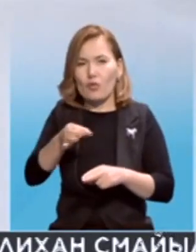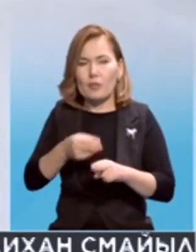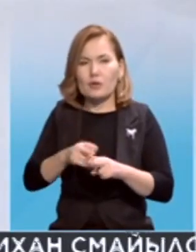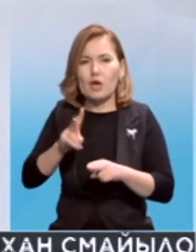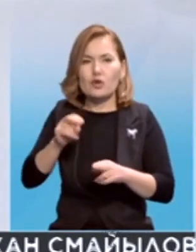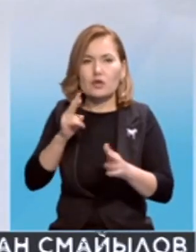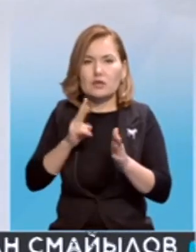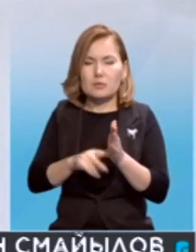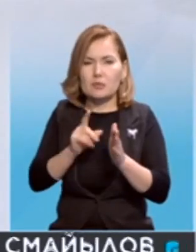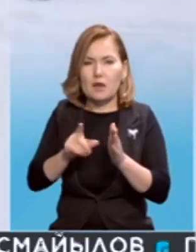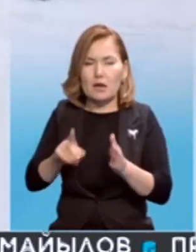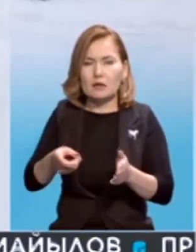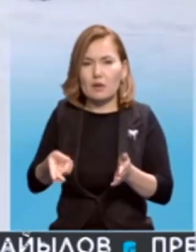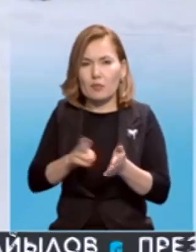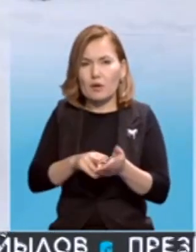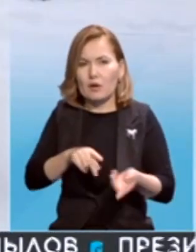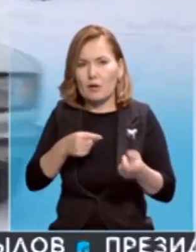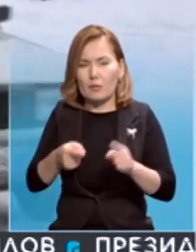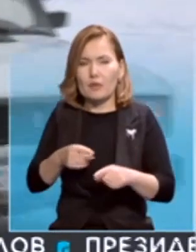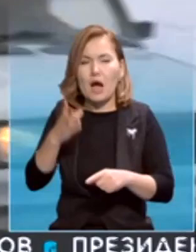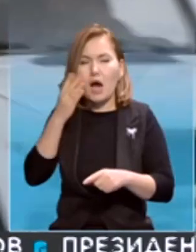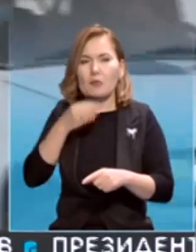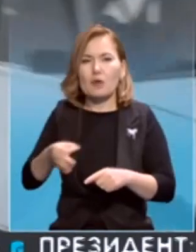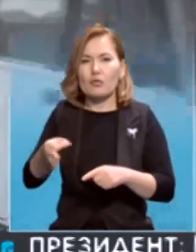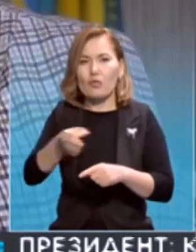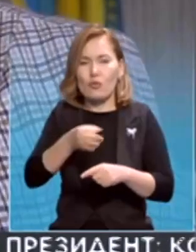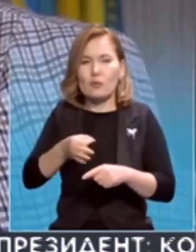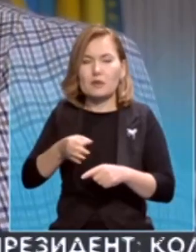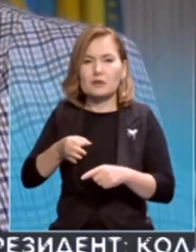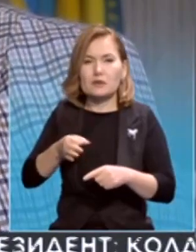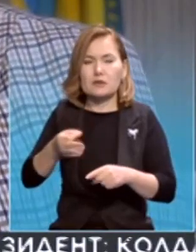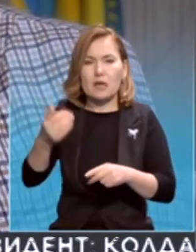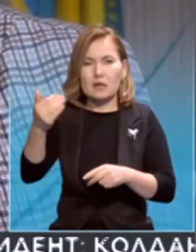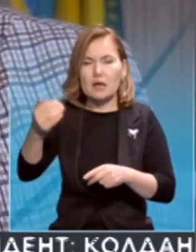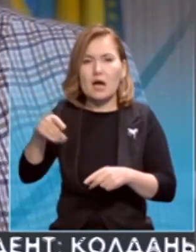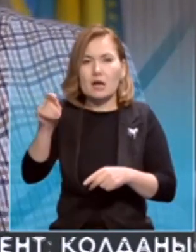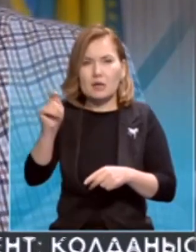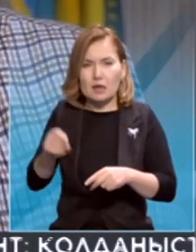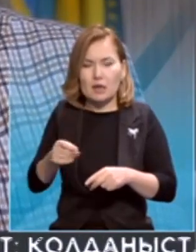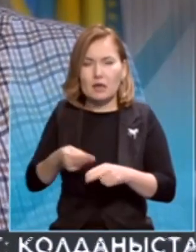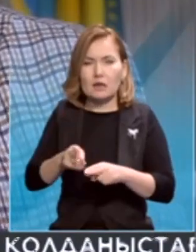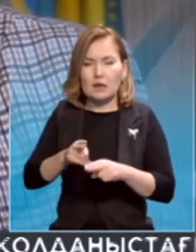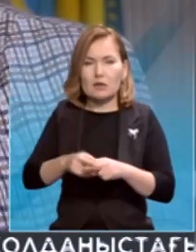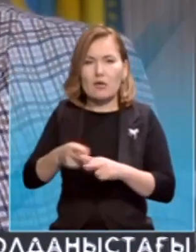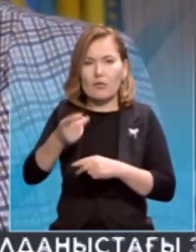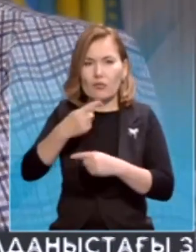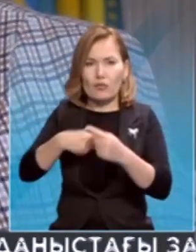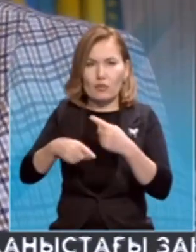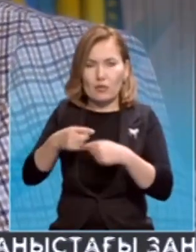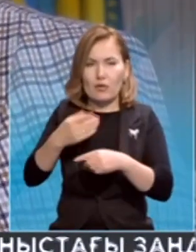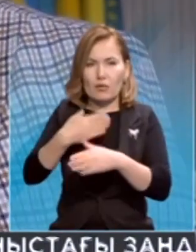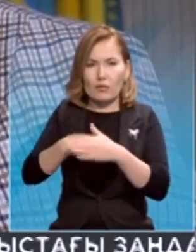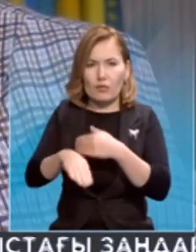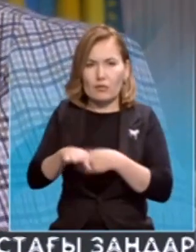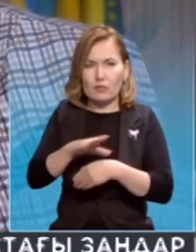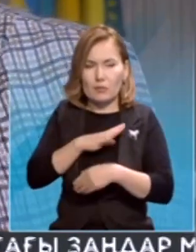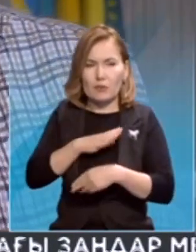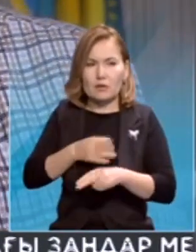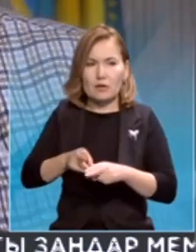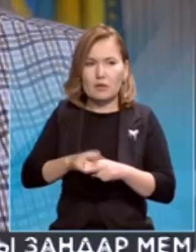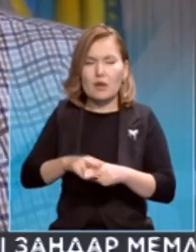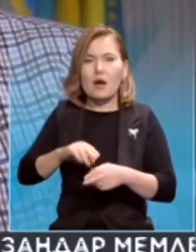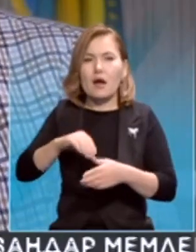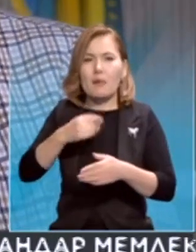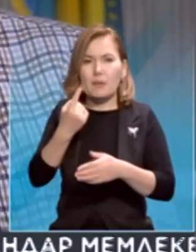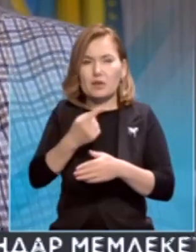Алматы облысынан келген 4 отбасы қайтадан кері көшіп кетті. Ең бірінші себеп ауа райының қолайсыздығы. Ол ең